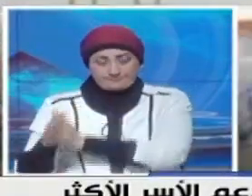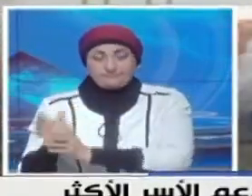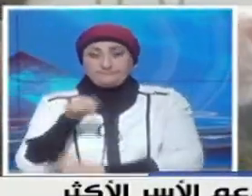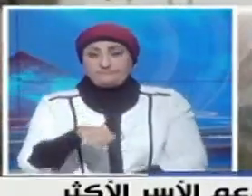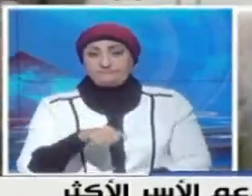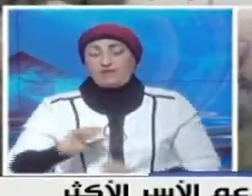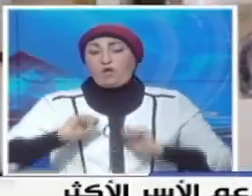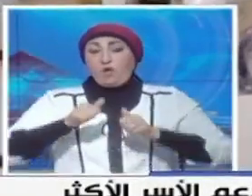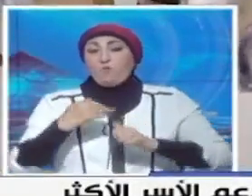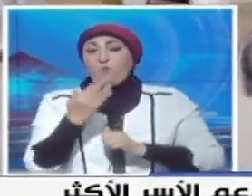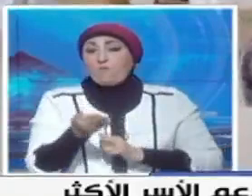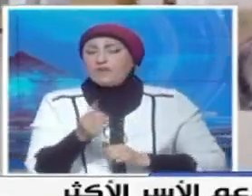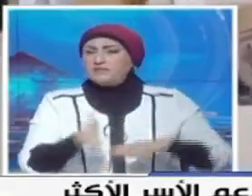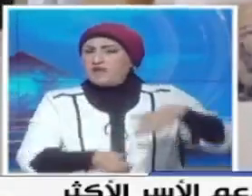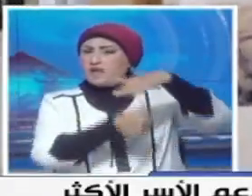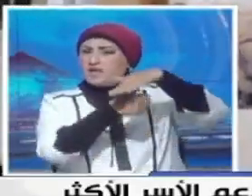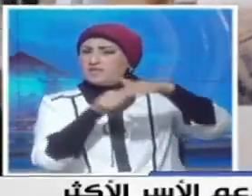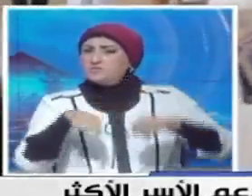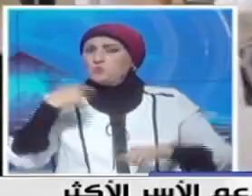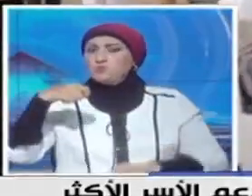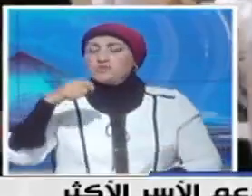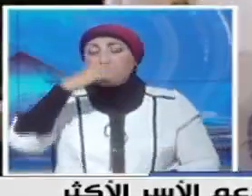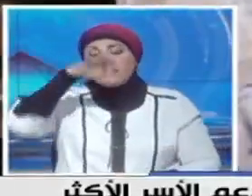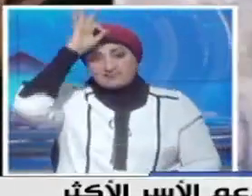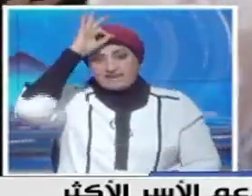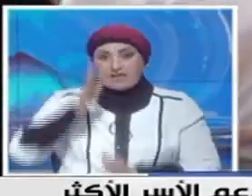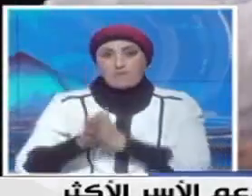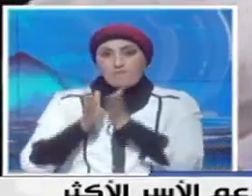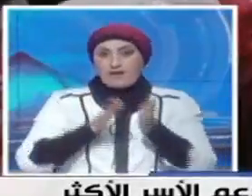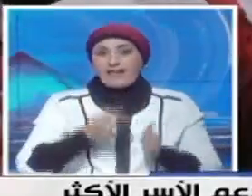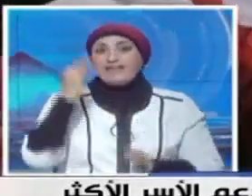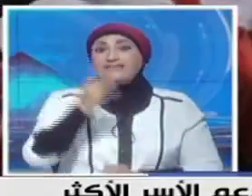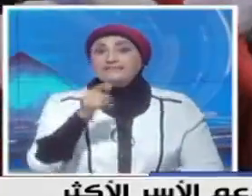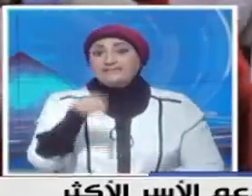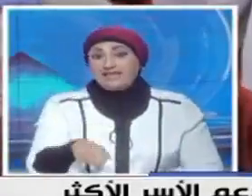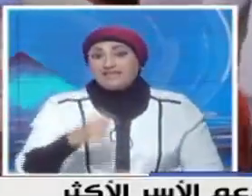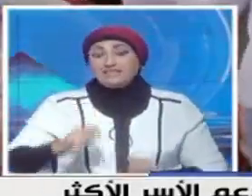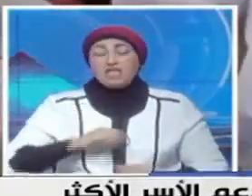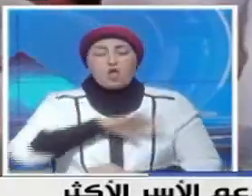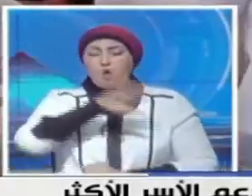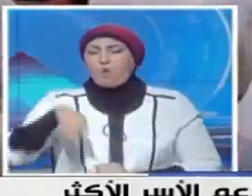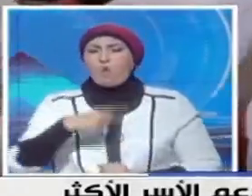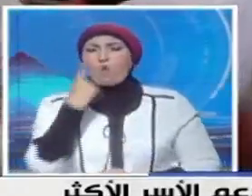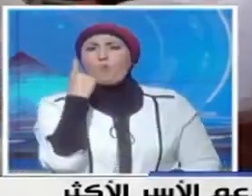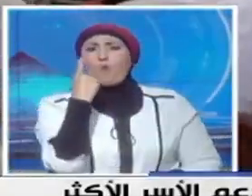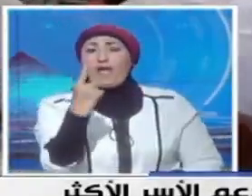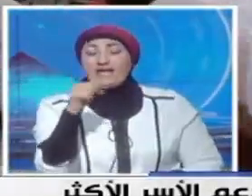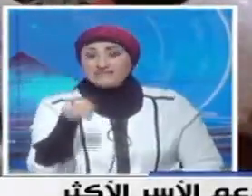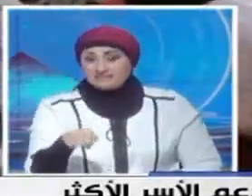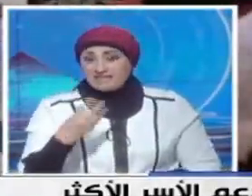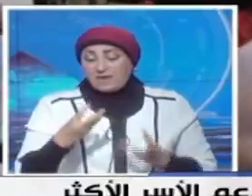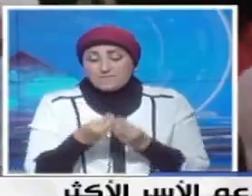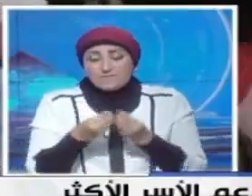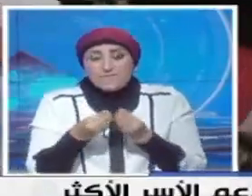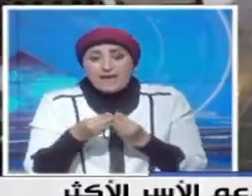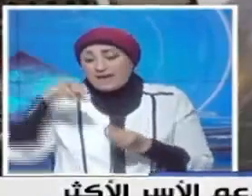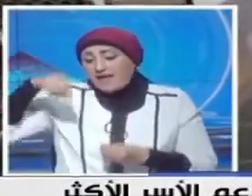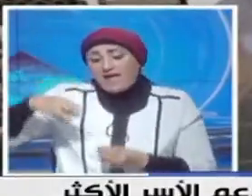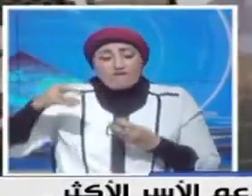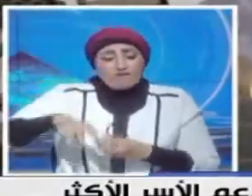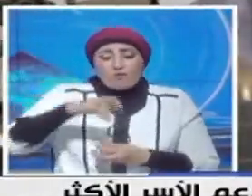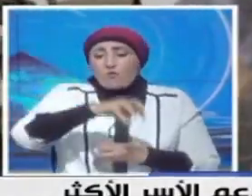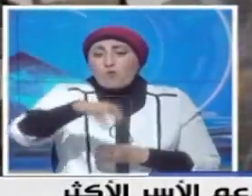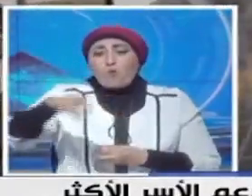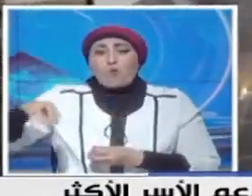حياة كريمة، اطلقت وزارة الداخلية المرحلة الثالثة من مبادرة كلنا واحد معك في كل مكان،